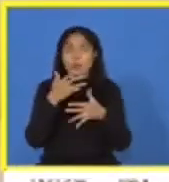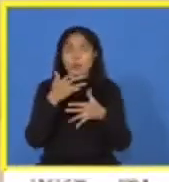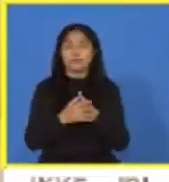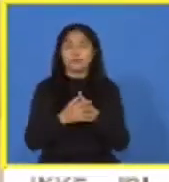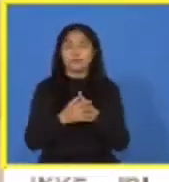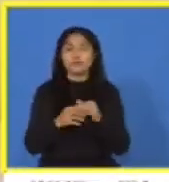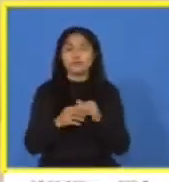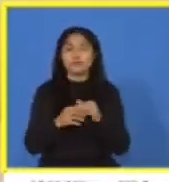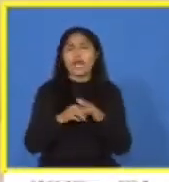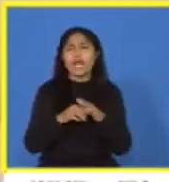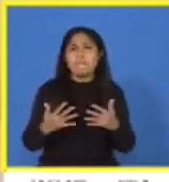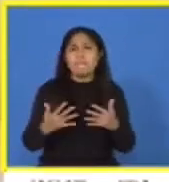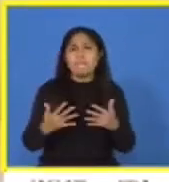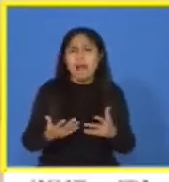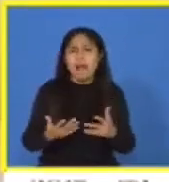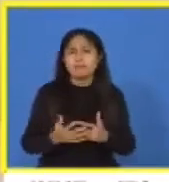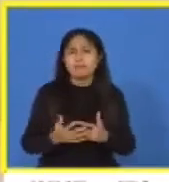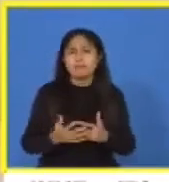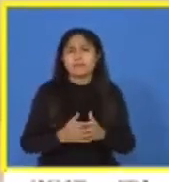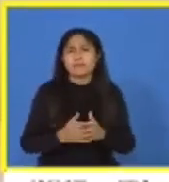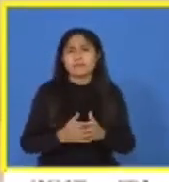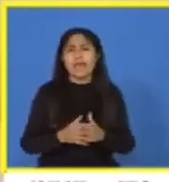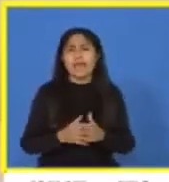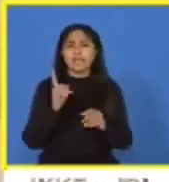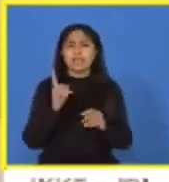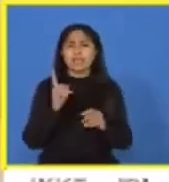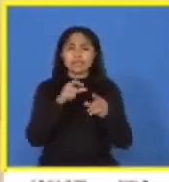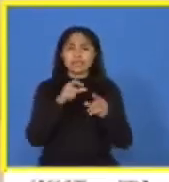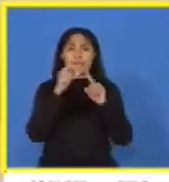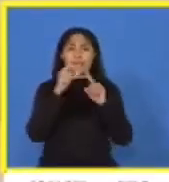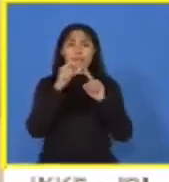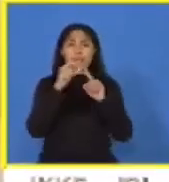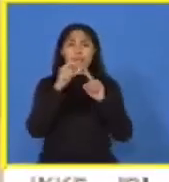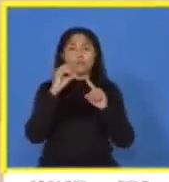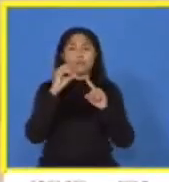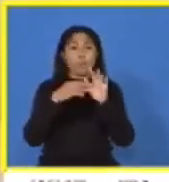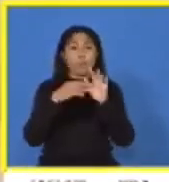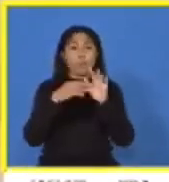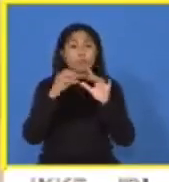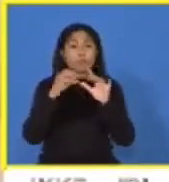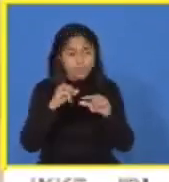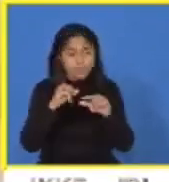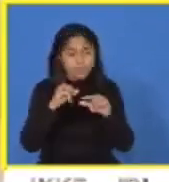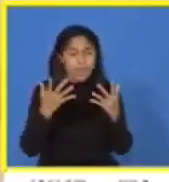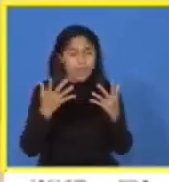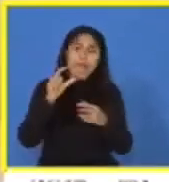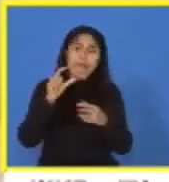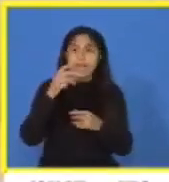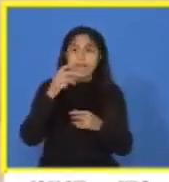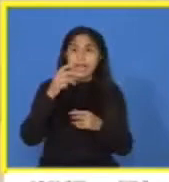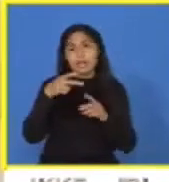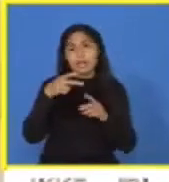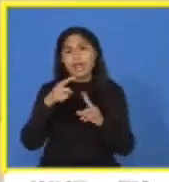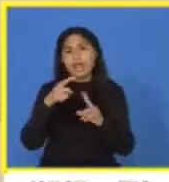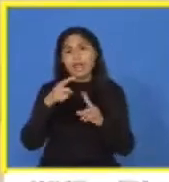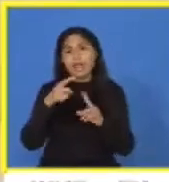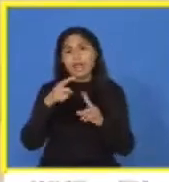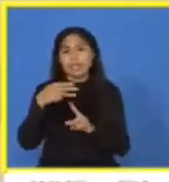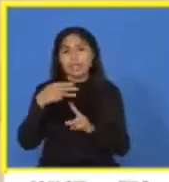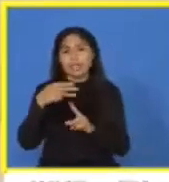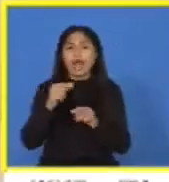Apakah dari sisi promosi, kalau tadi ada leaflet, ada spanduk, ada segala